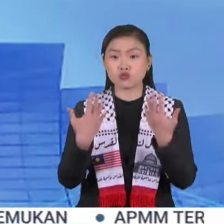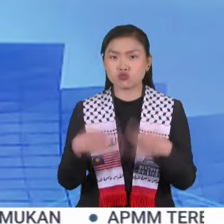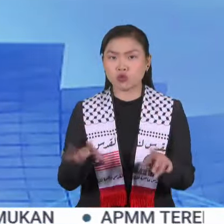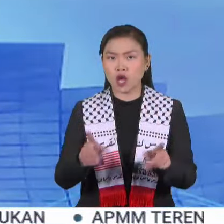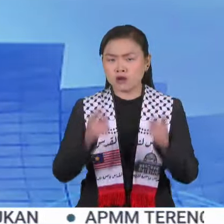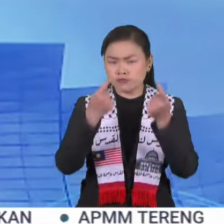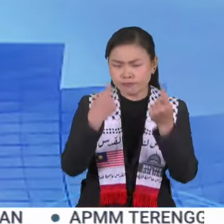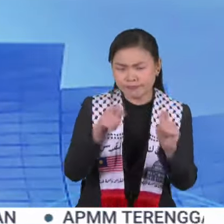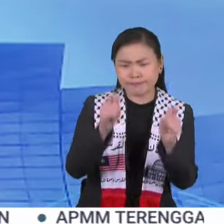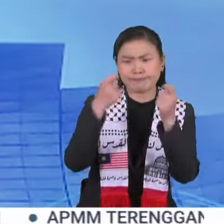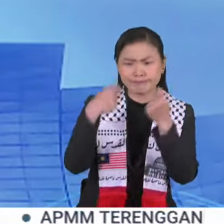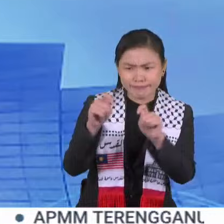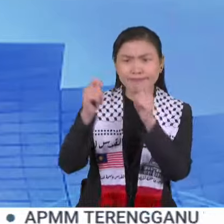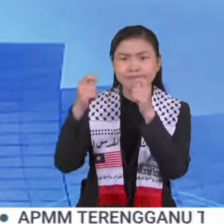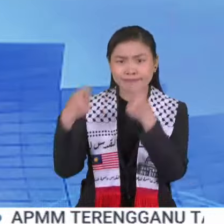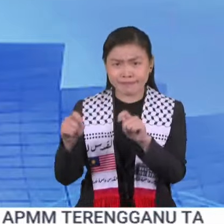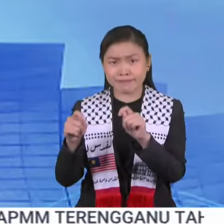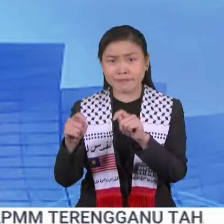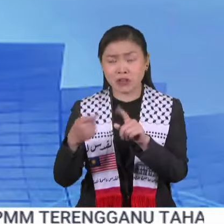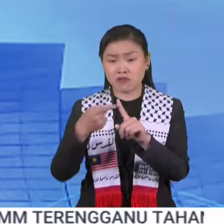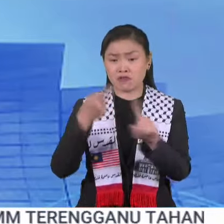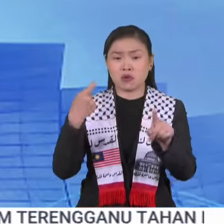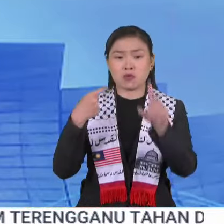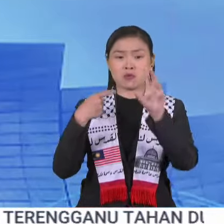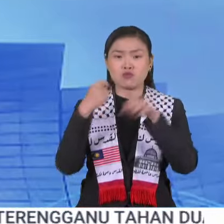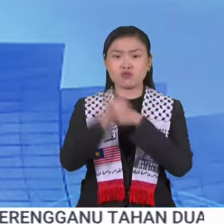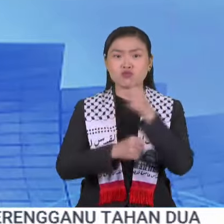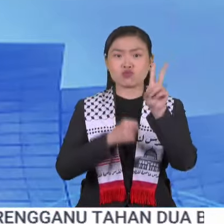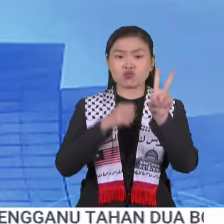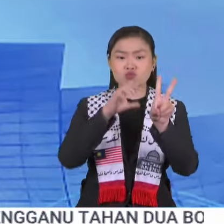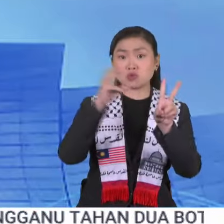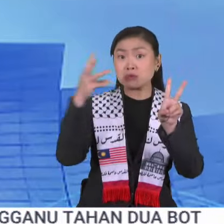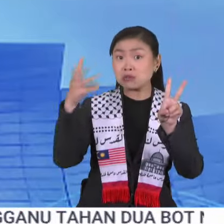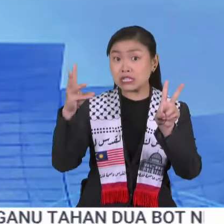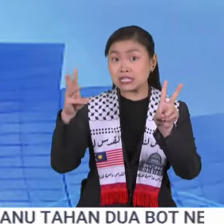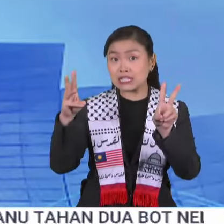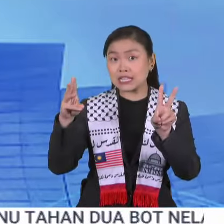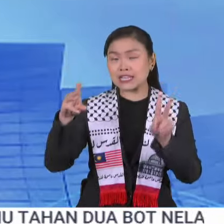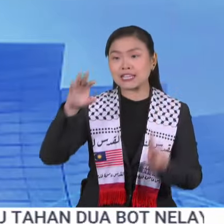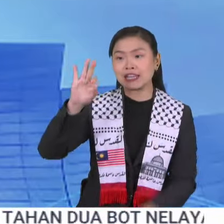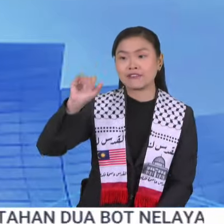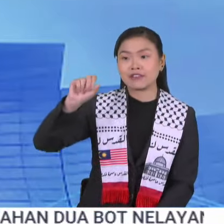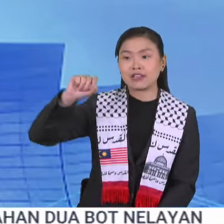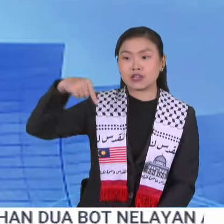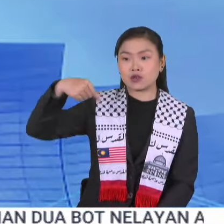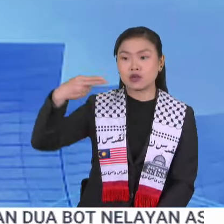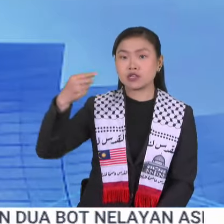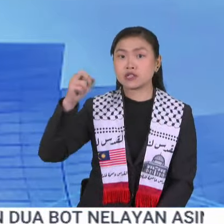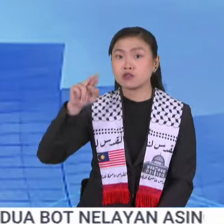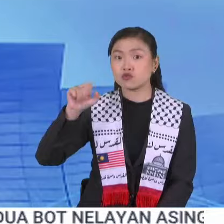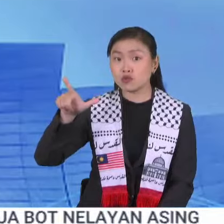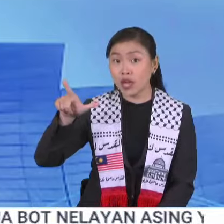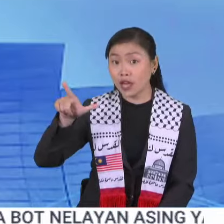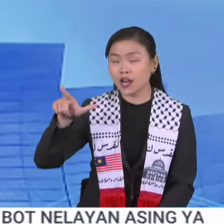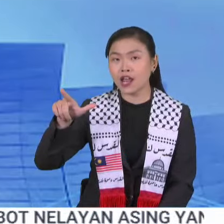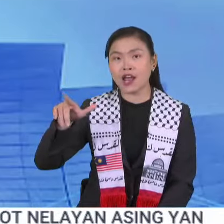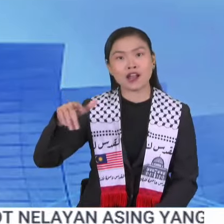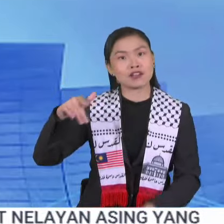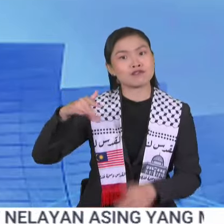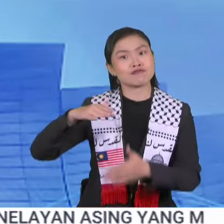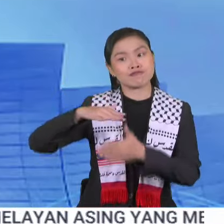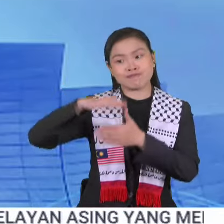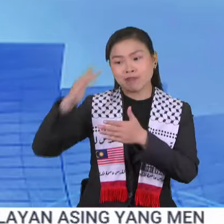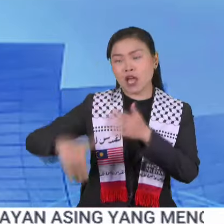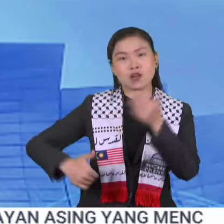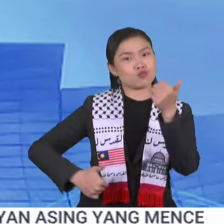Selepas mencuba nasib beberapa kali sejak 2016, Muhammad Fakhrul Azhar Muhammad Zambadi